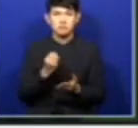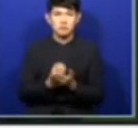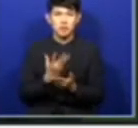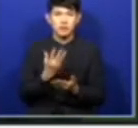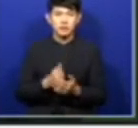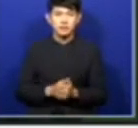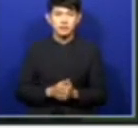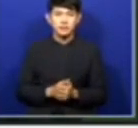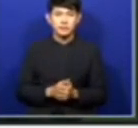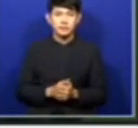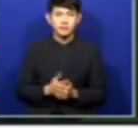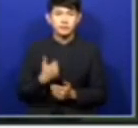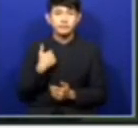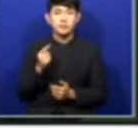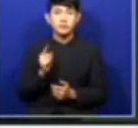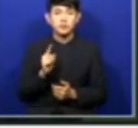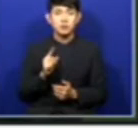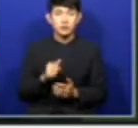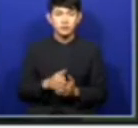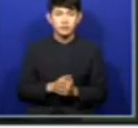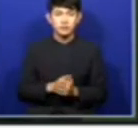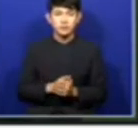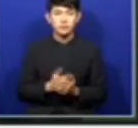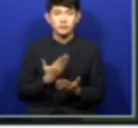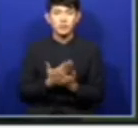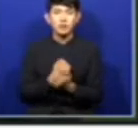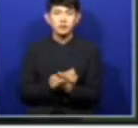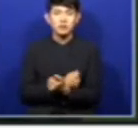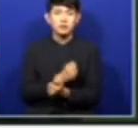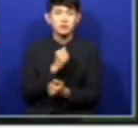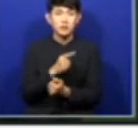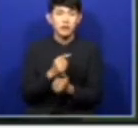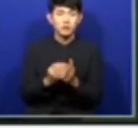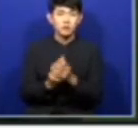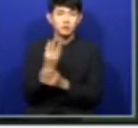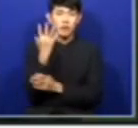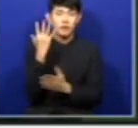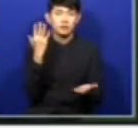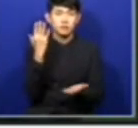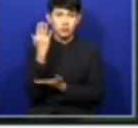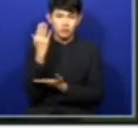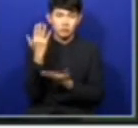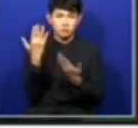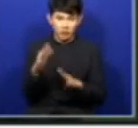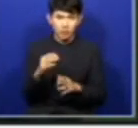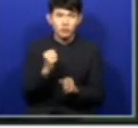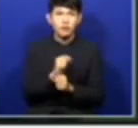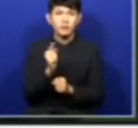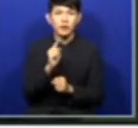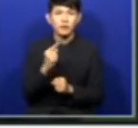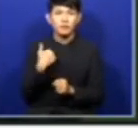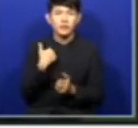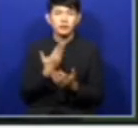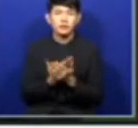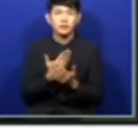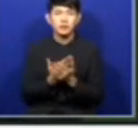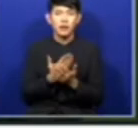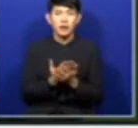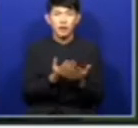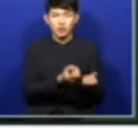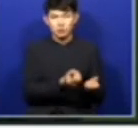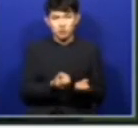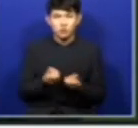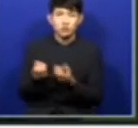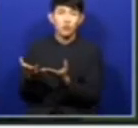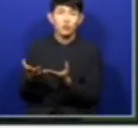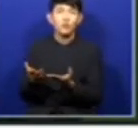านั้นไม่ใช่เฉพาะค่าจ้างในการตัดเท่านั้นเมื่อตัดเสร็จยังต้องเสียค่าขนส่งในการที่จะ